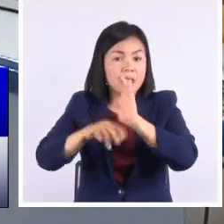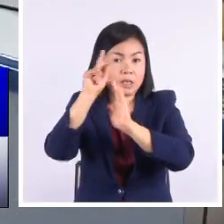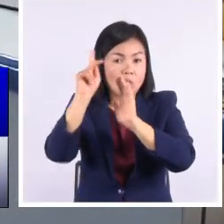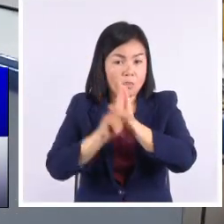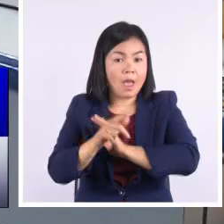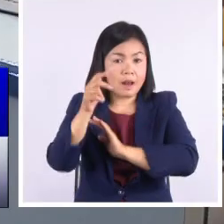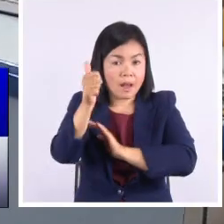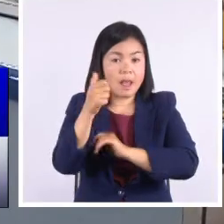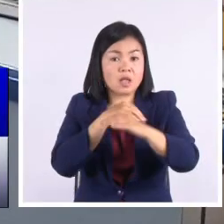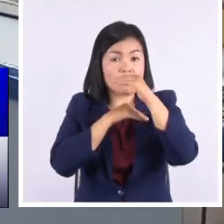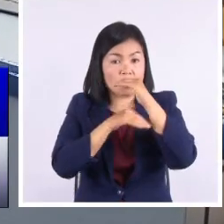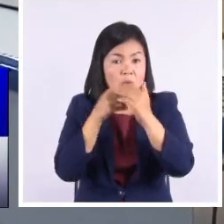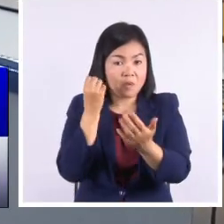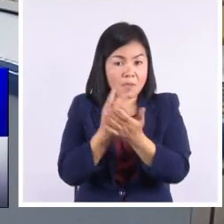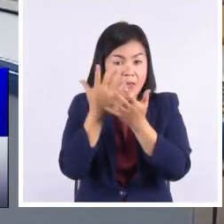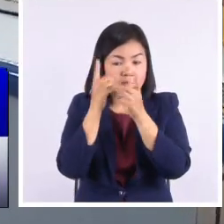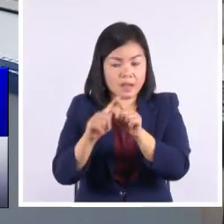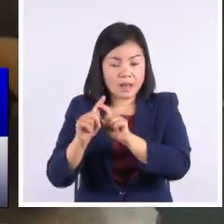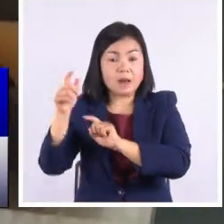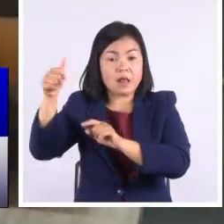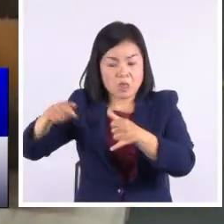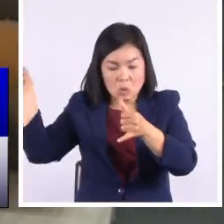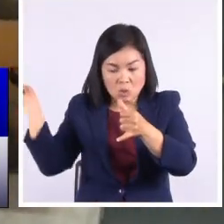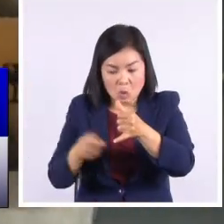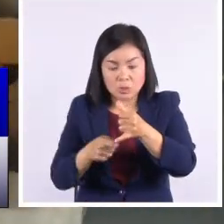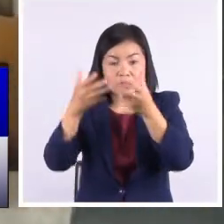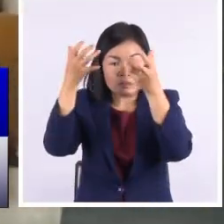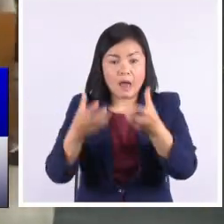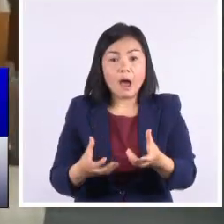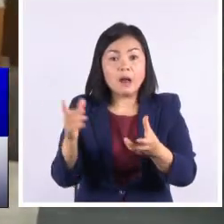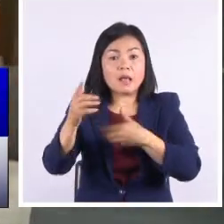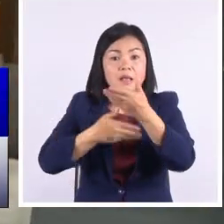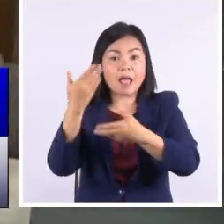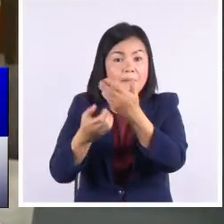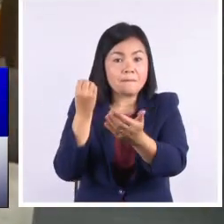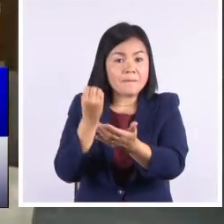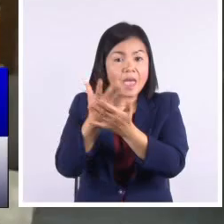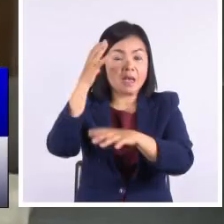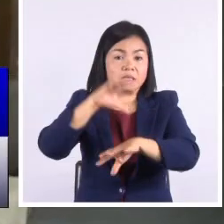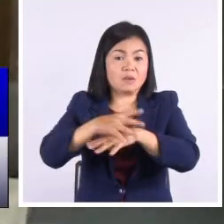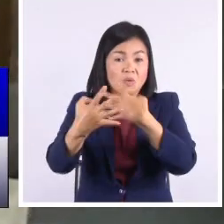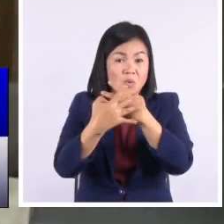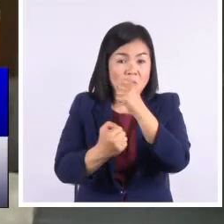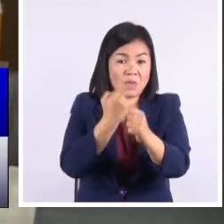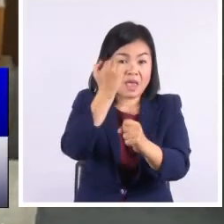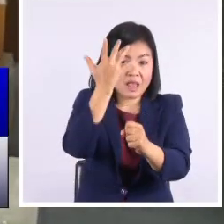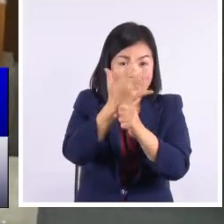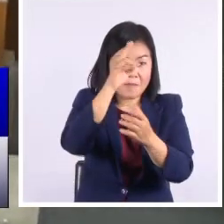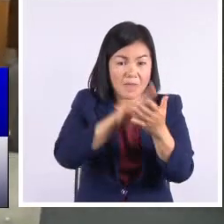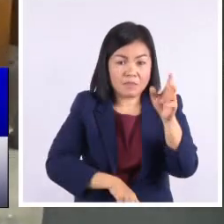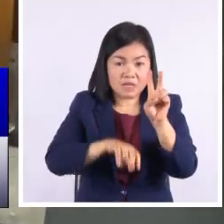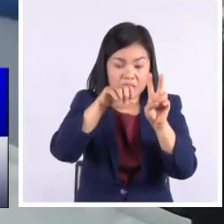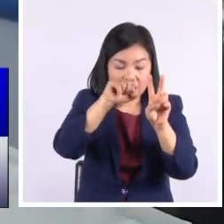ว่าด้วยราคาสินค้าและบริการทันทีครับมีโทษสูงสุดนะครับถ้าเกิดว่าขายกันราคาในจำคุก 5ปีปรับ 1แสนบาท